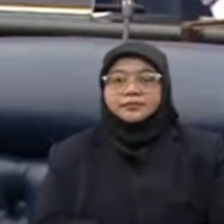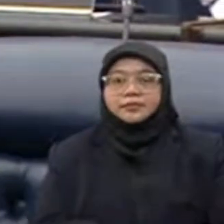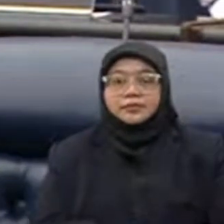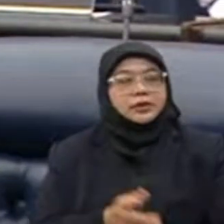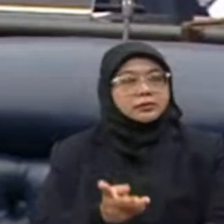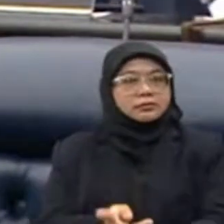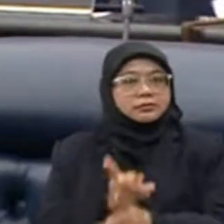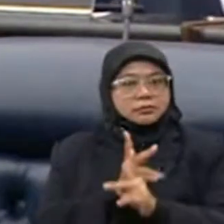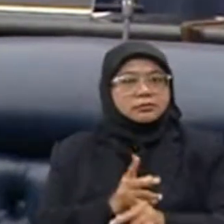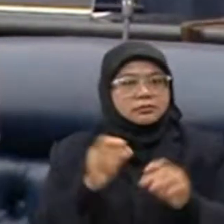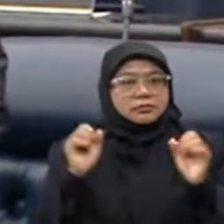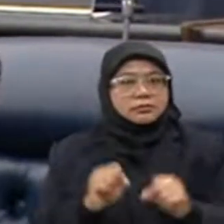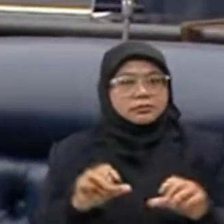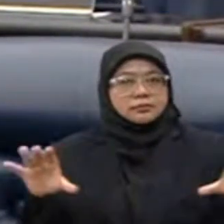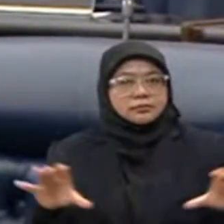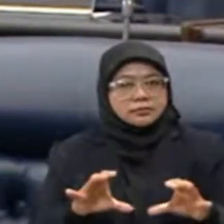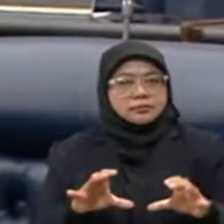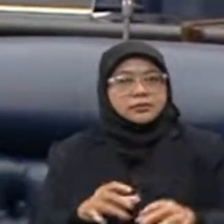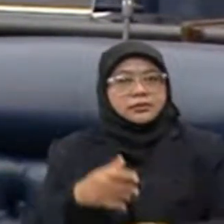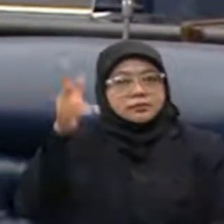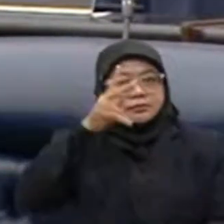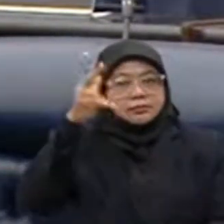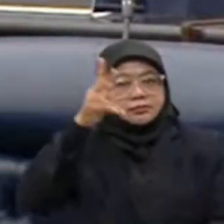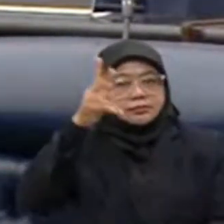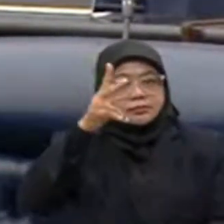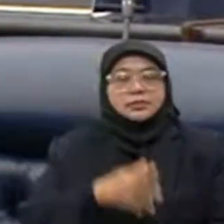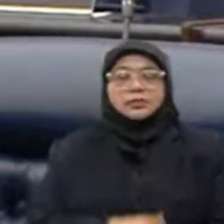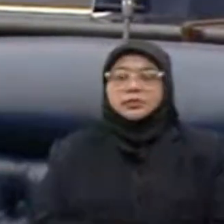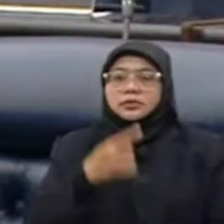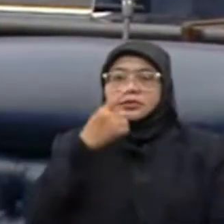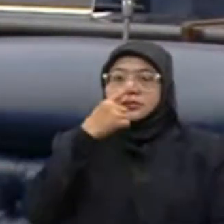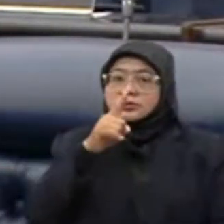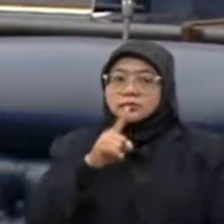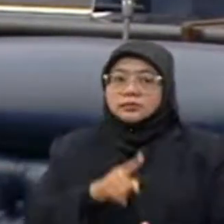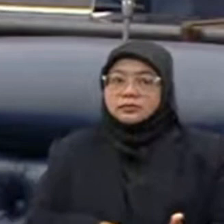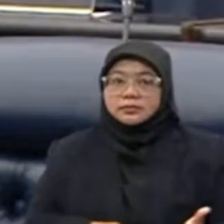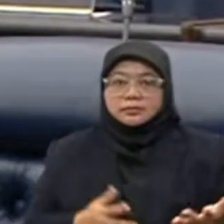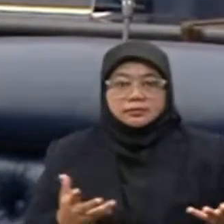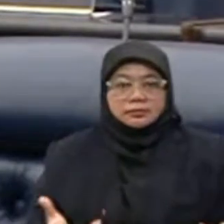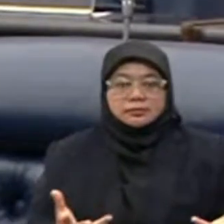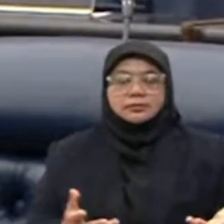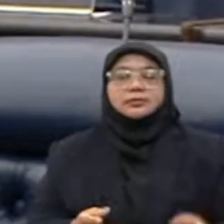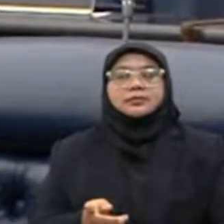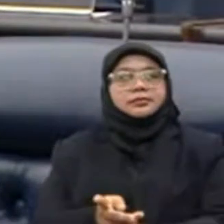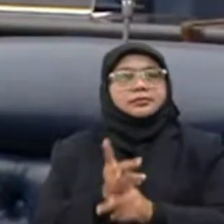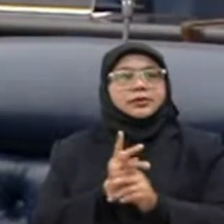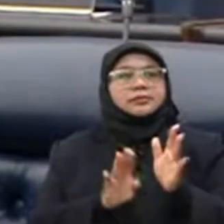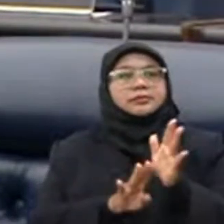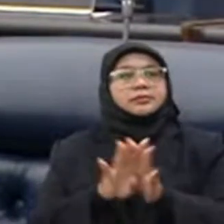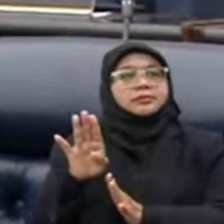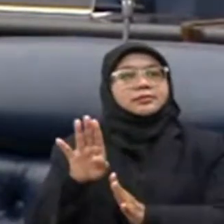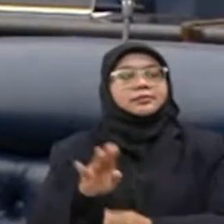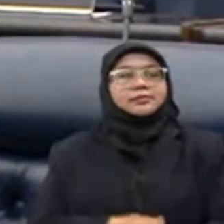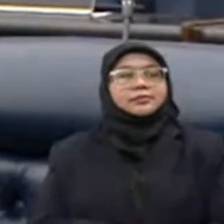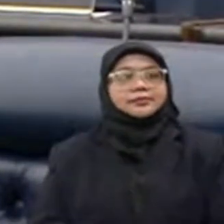pinjaman yang boleh dilakukan oleh kerajaan ini hanyalah untuk pinjaman pembangunan